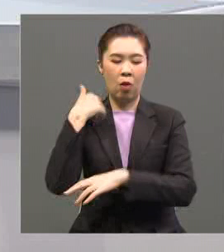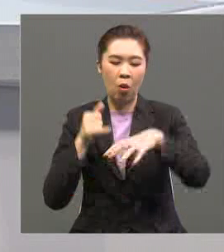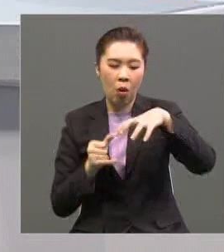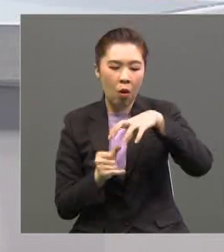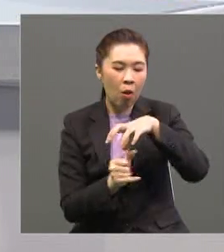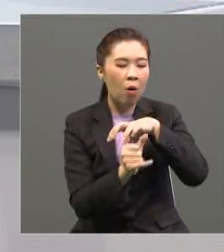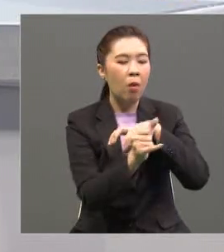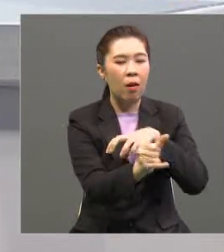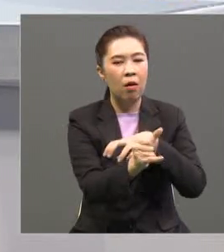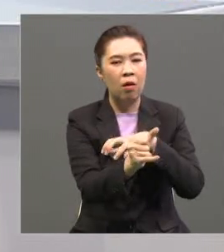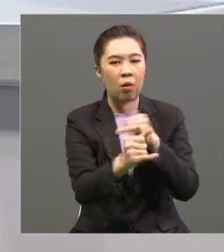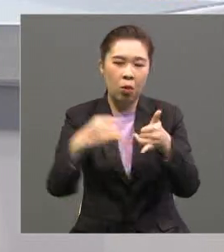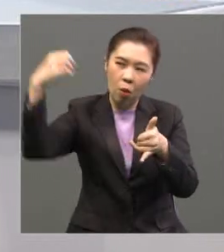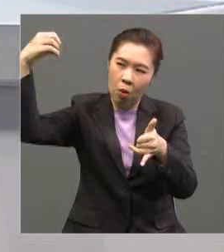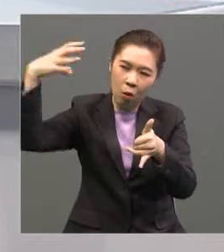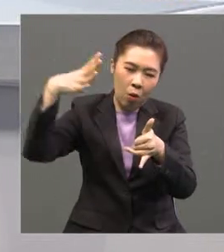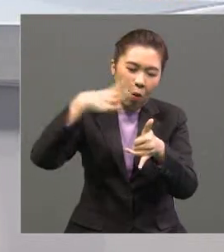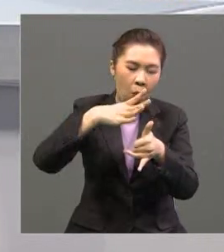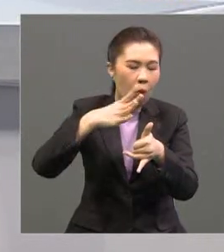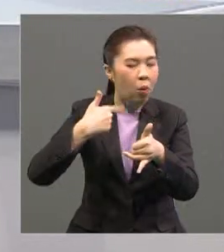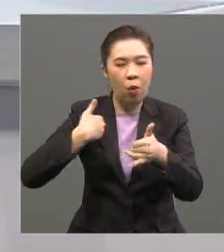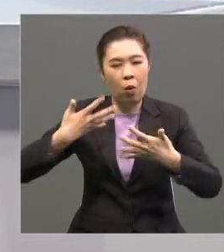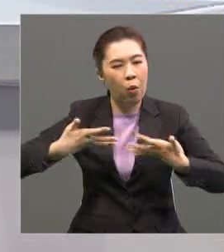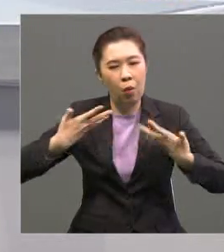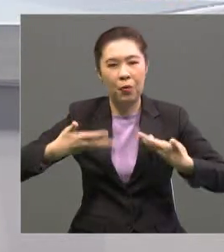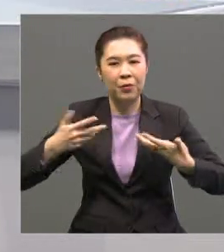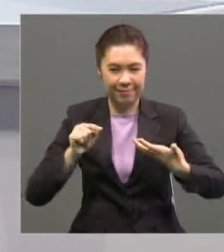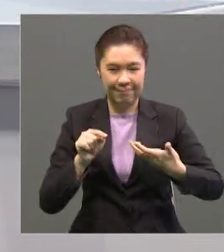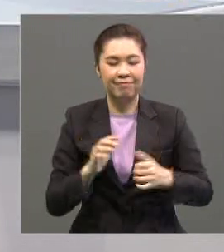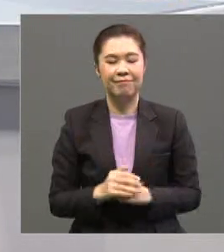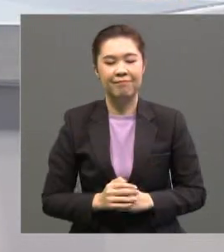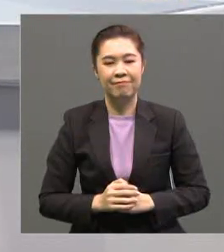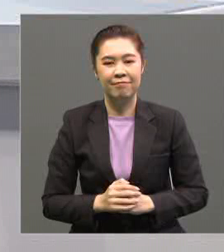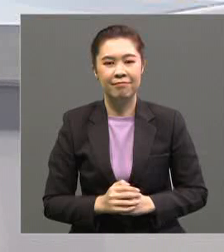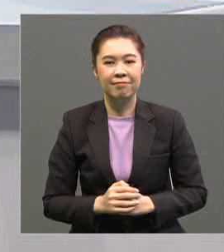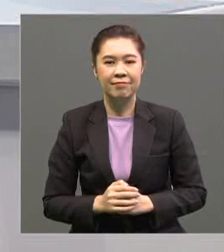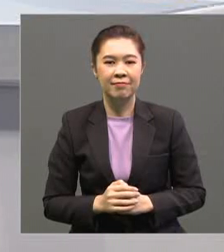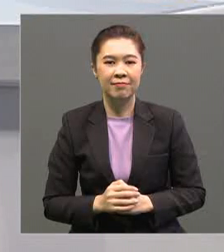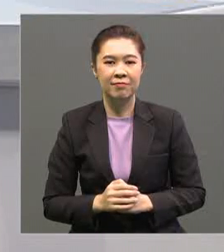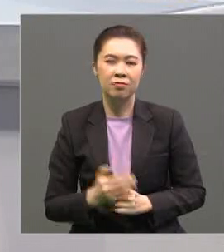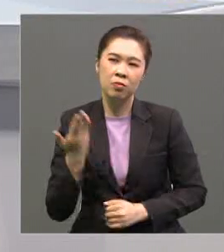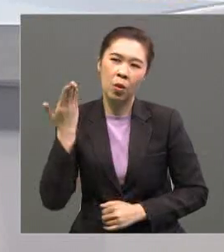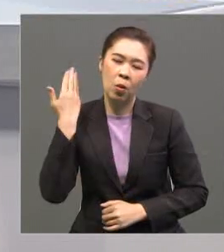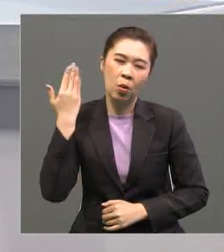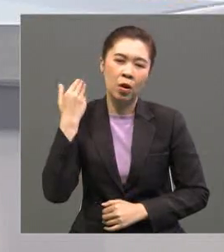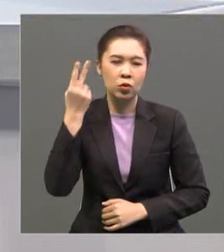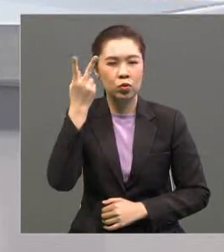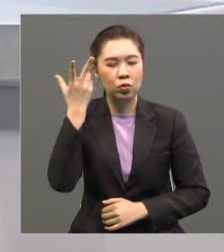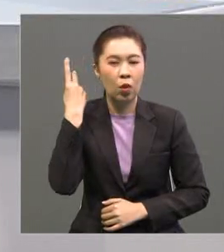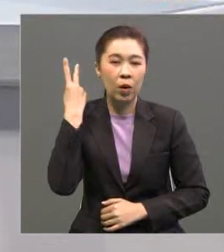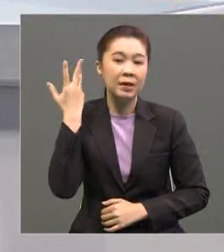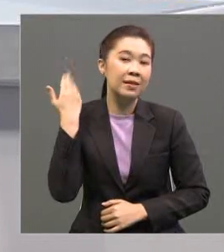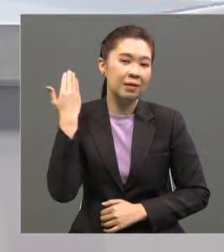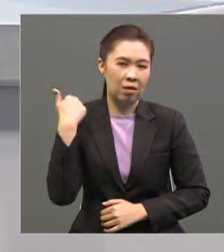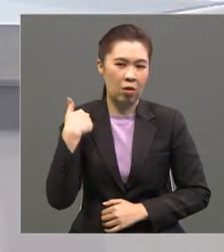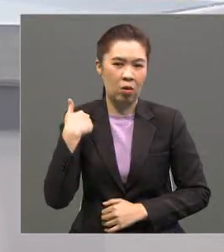โอ้โห แสบไหม มันแสบที่หน้าแล้วค่ะไม่ไหวจริง ๆแม้ว่าช่วงวันก่อนหน้านี้วัน2วันเนาะมันจะได้